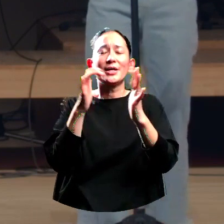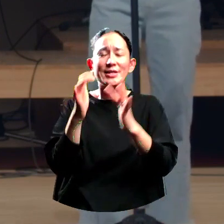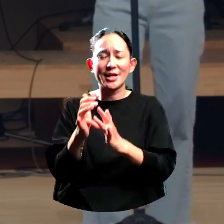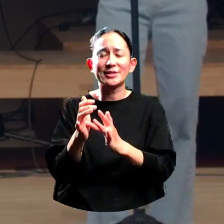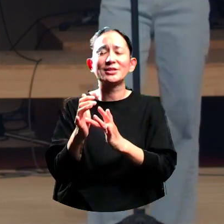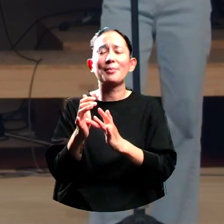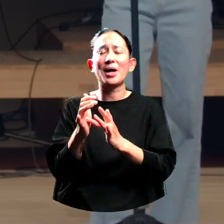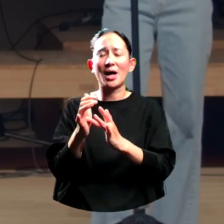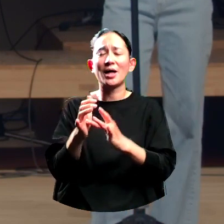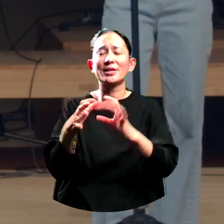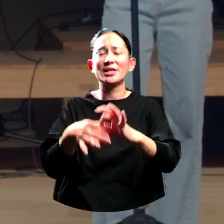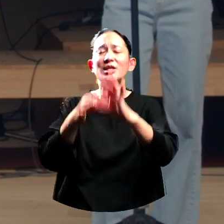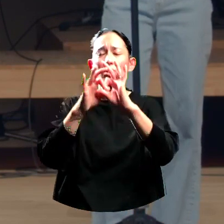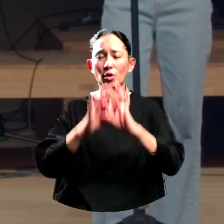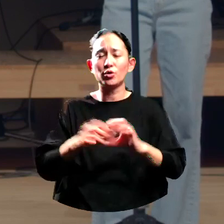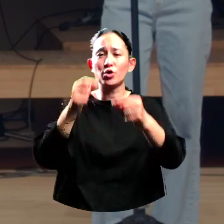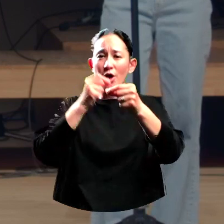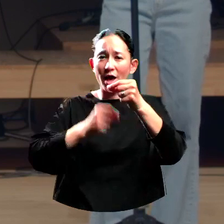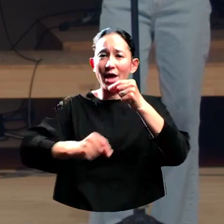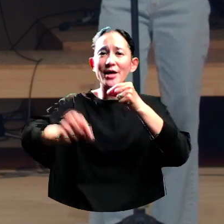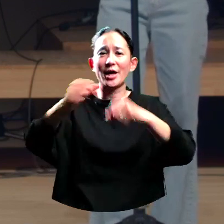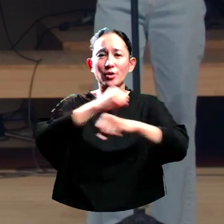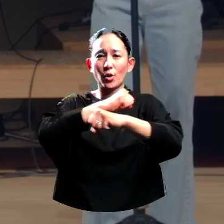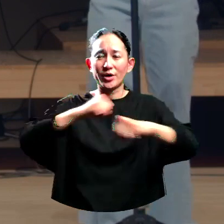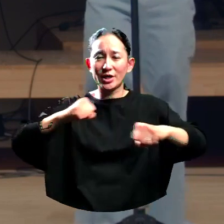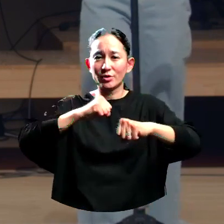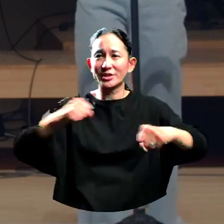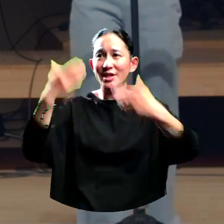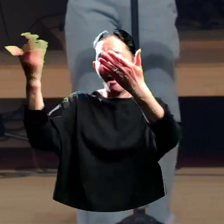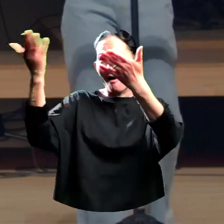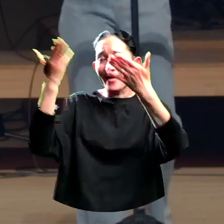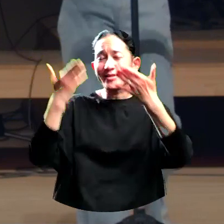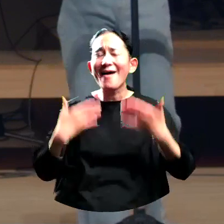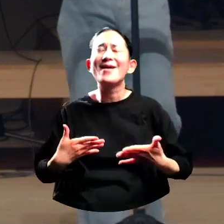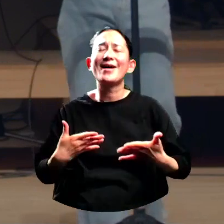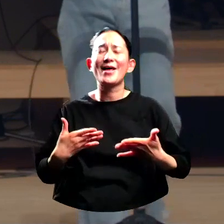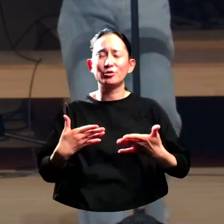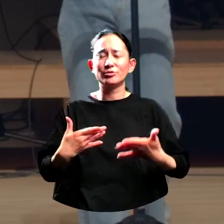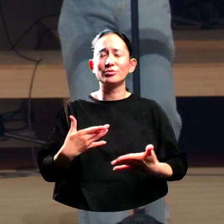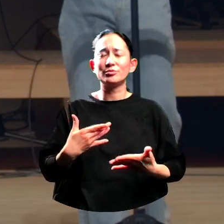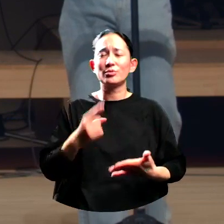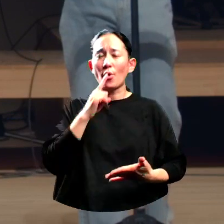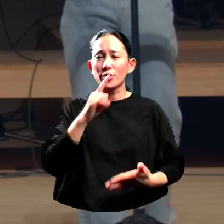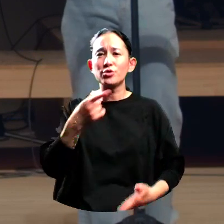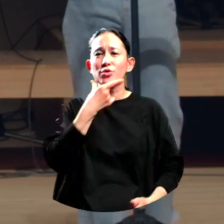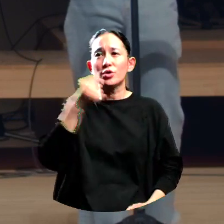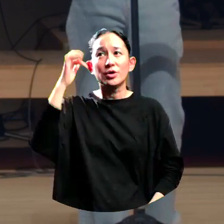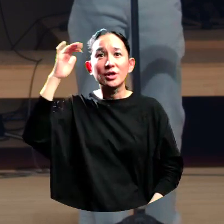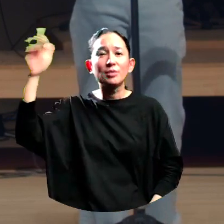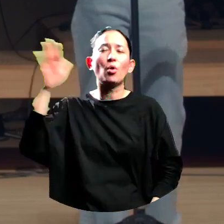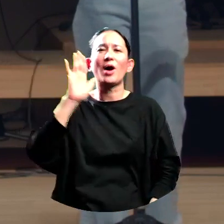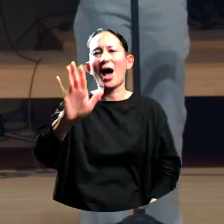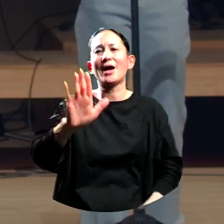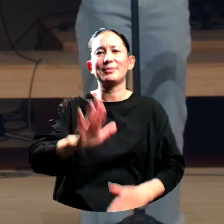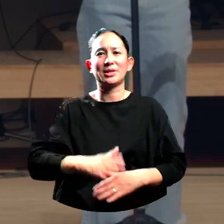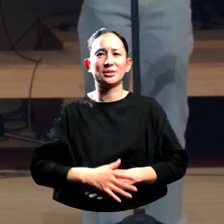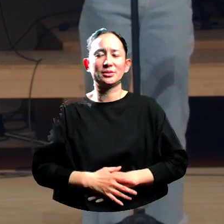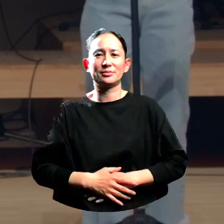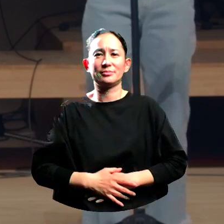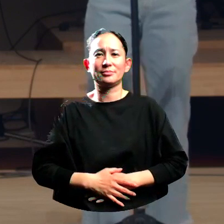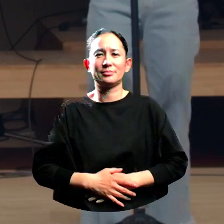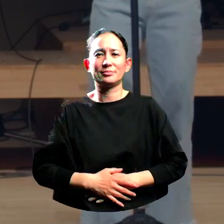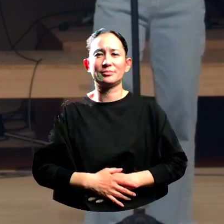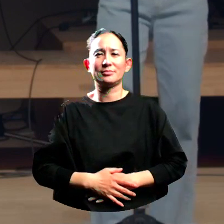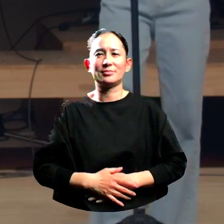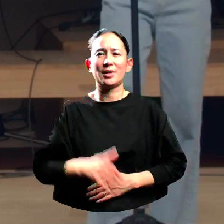ていくという希望があるんです。 Or even dead, there is still hope for us to live the resurrected life with Jesus. ヘ